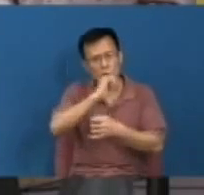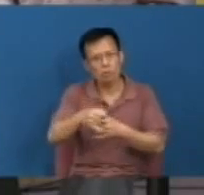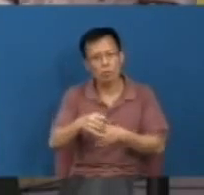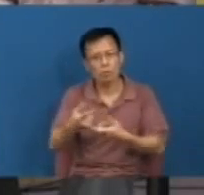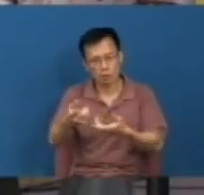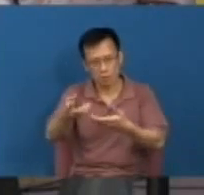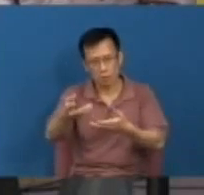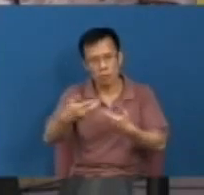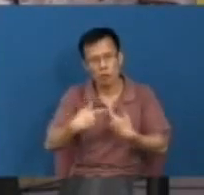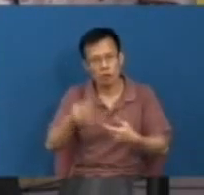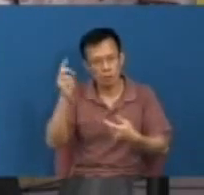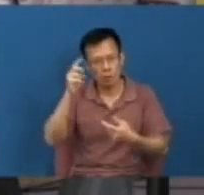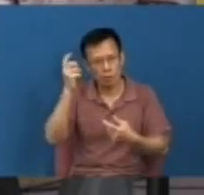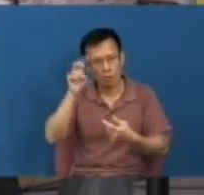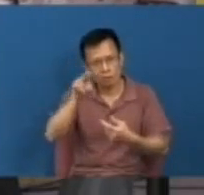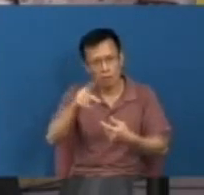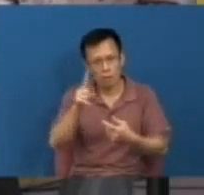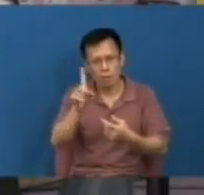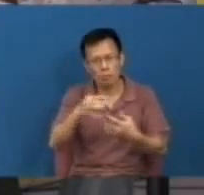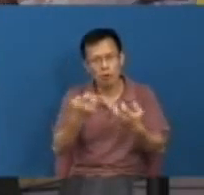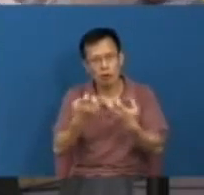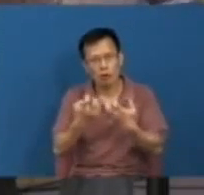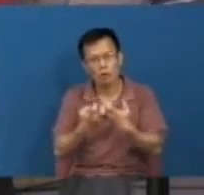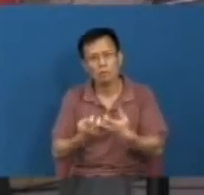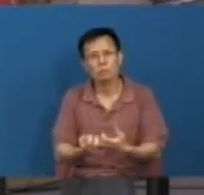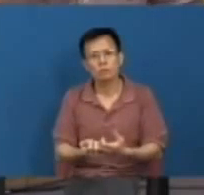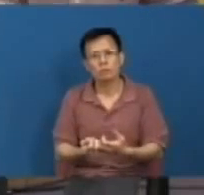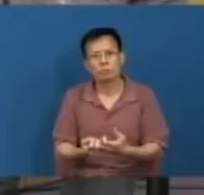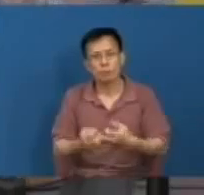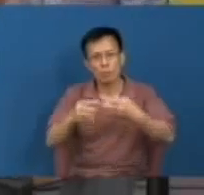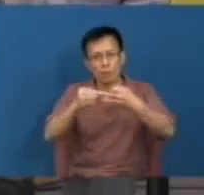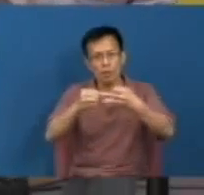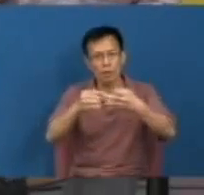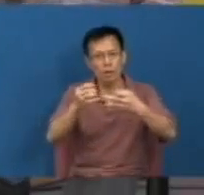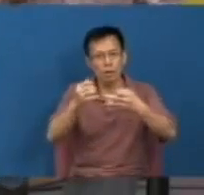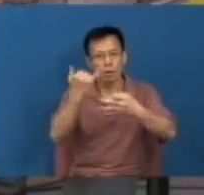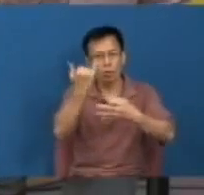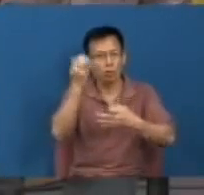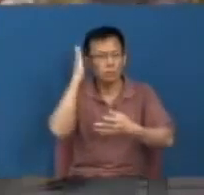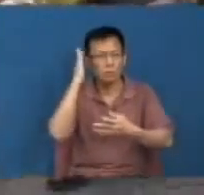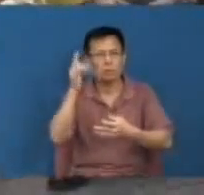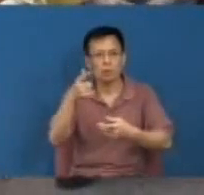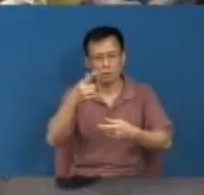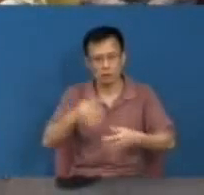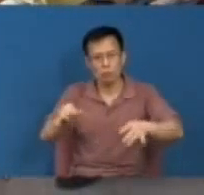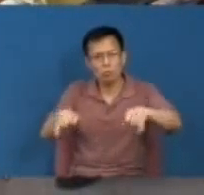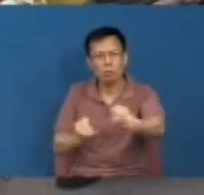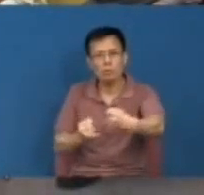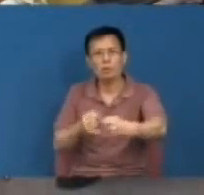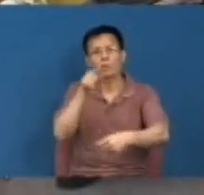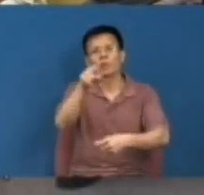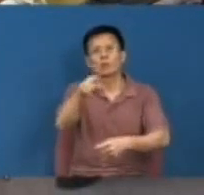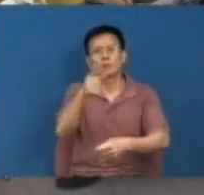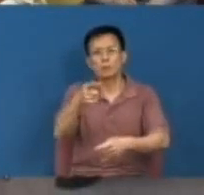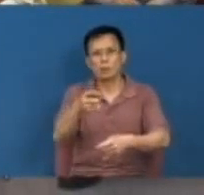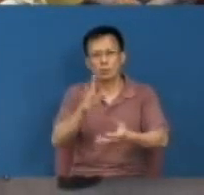提供你嘅測量報告俾我喎。咁呢個好合情合理嘅，因為我要知道。 陸永豪先生，嗱，而家業主向你提出挑戰啊！你一定係從屬